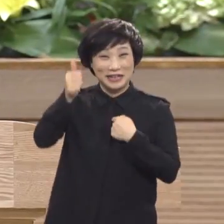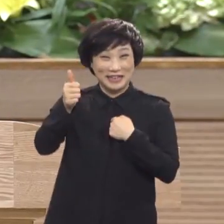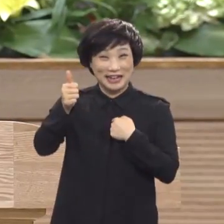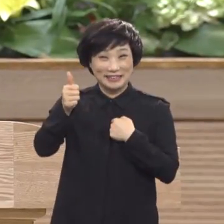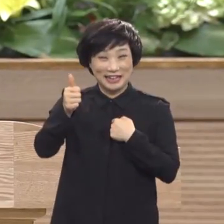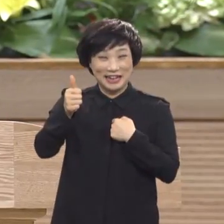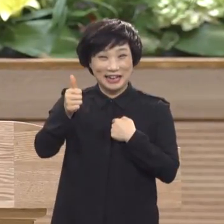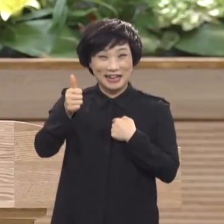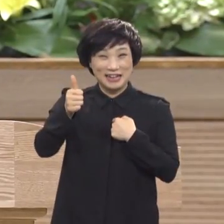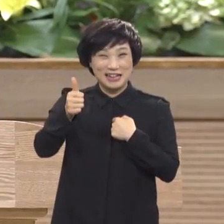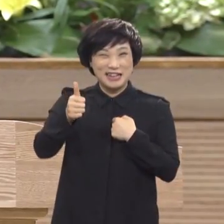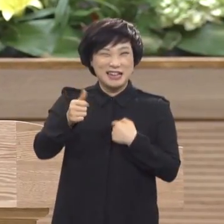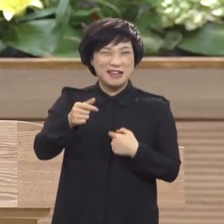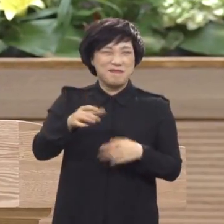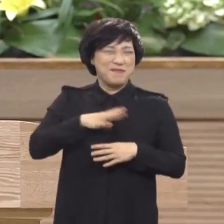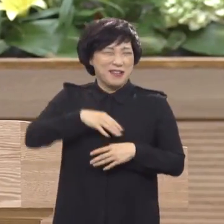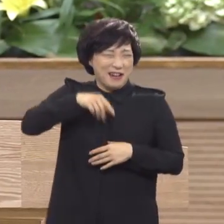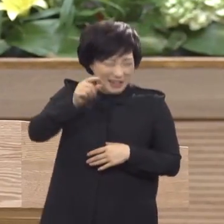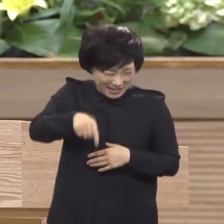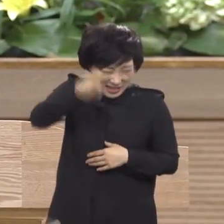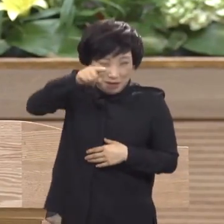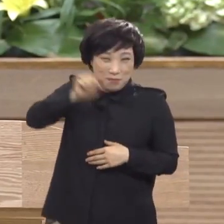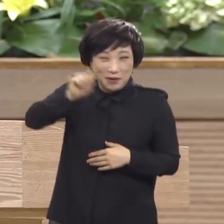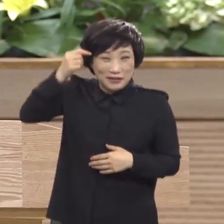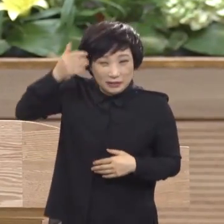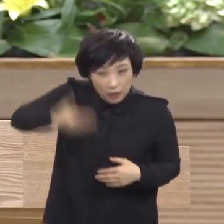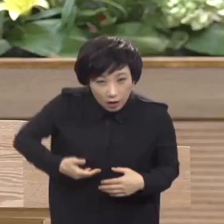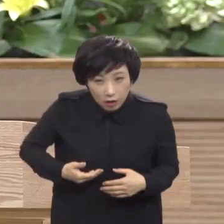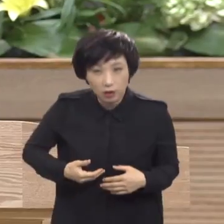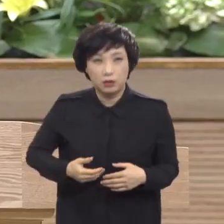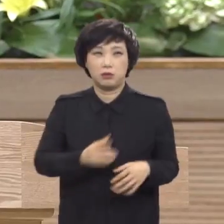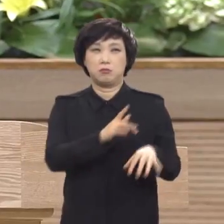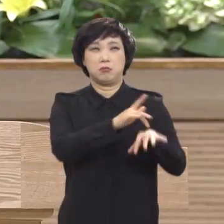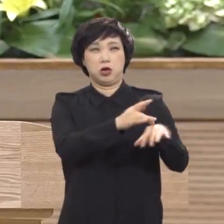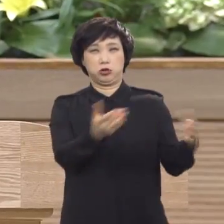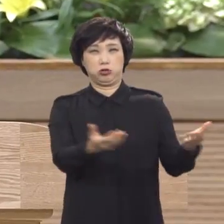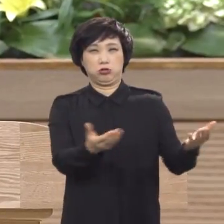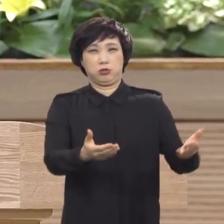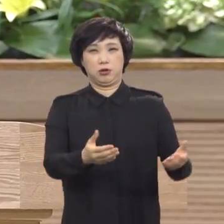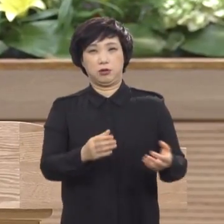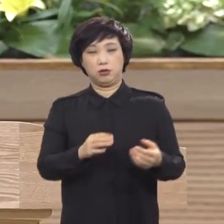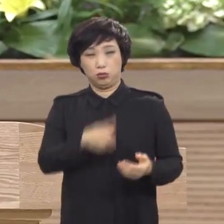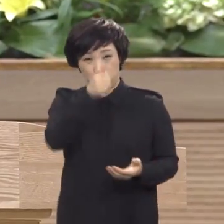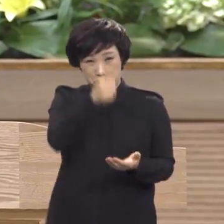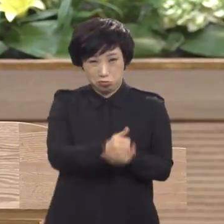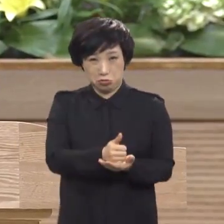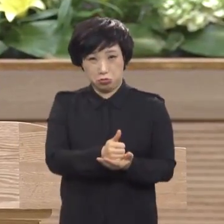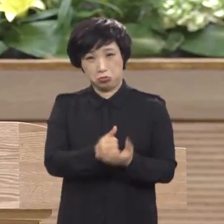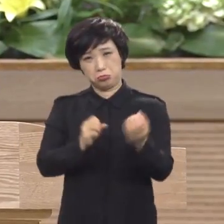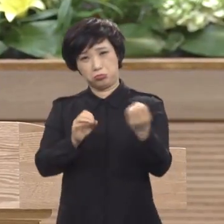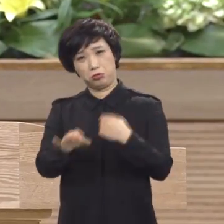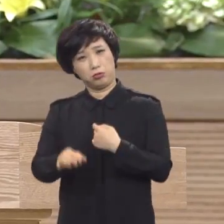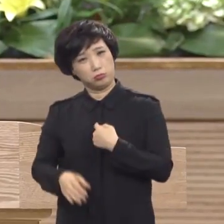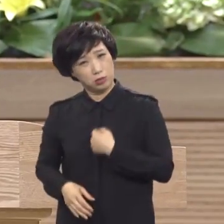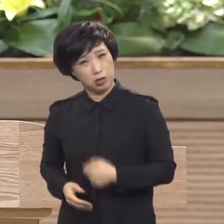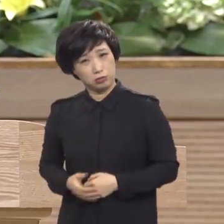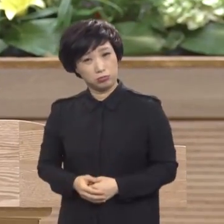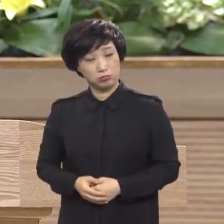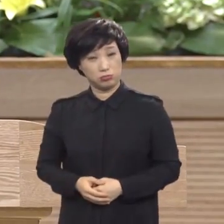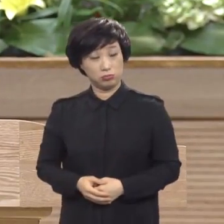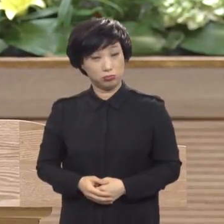보고 제일 무서운 것이 뭐냐고 물어보면 마귀 역사, 죄입니다.